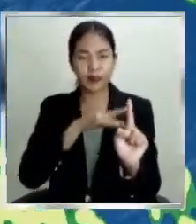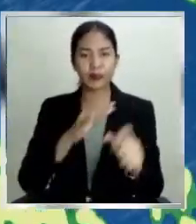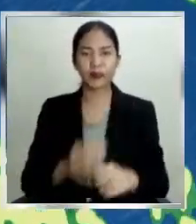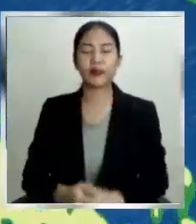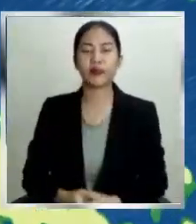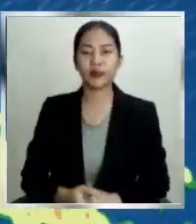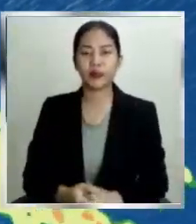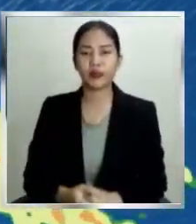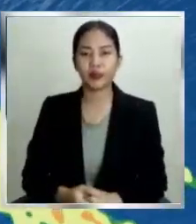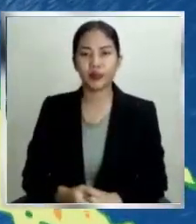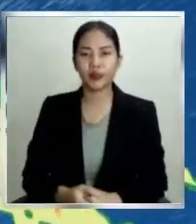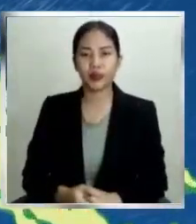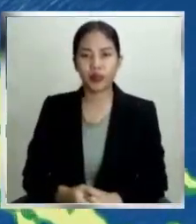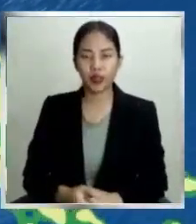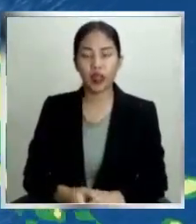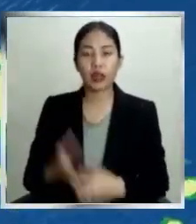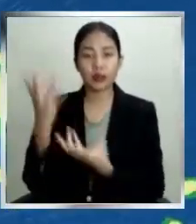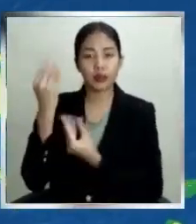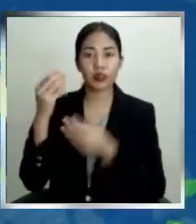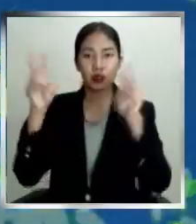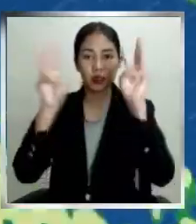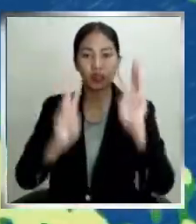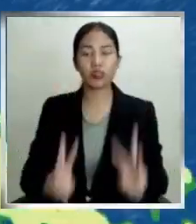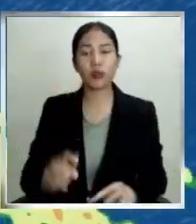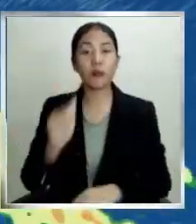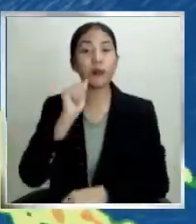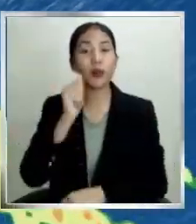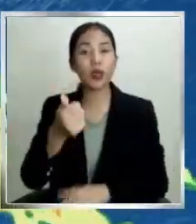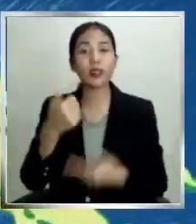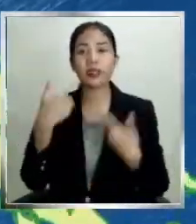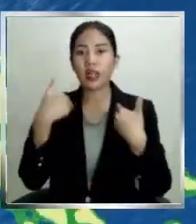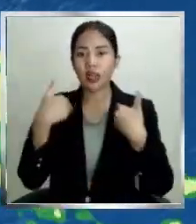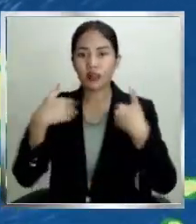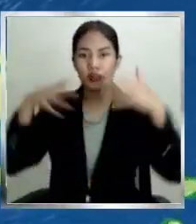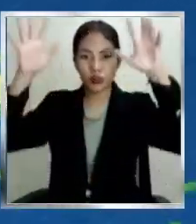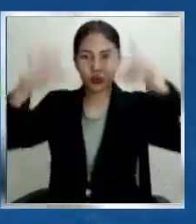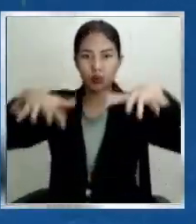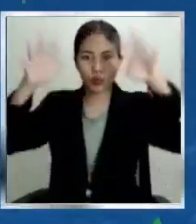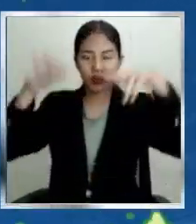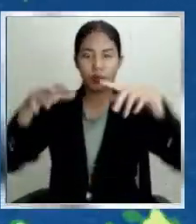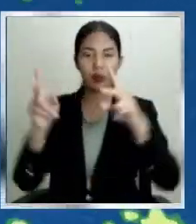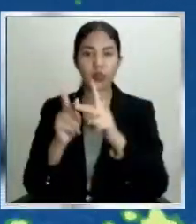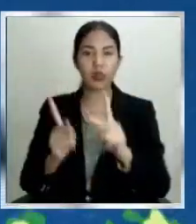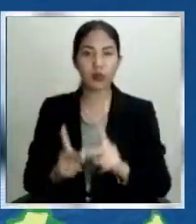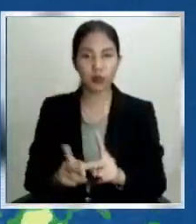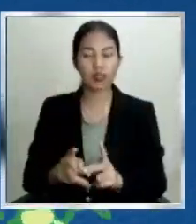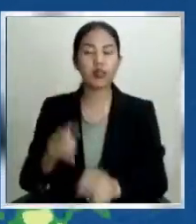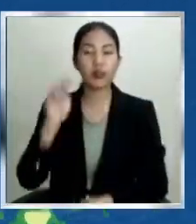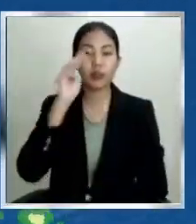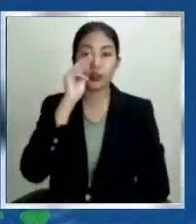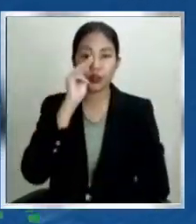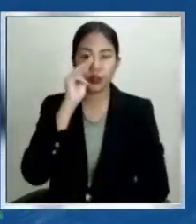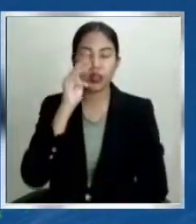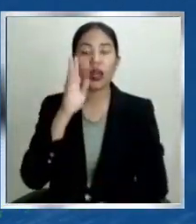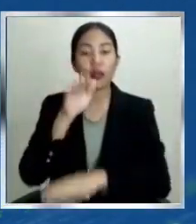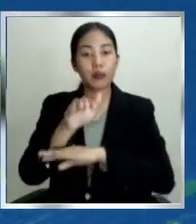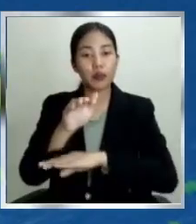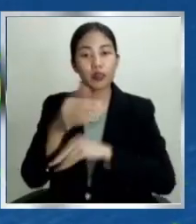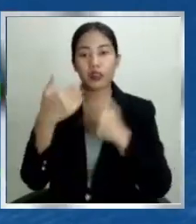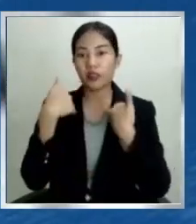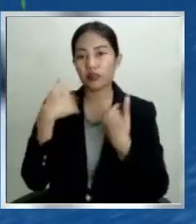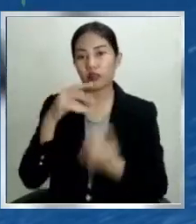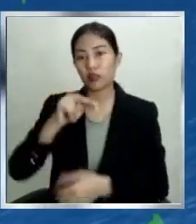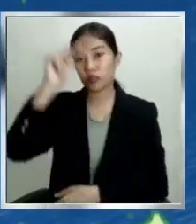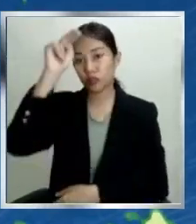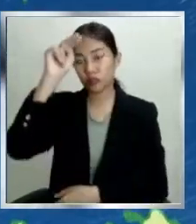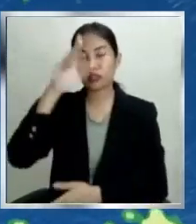Metro Weather, umaga pa lamang bukas, may ulan na sa Palawan at Mindoro provinces. Sa hapon, uulanin na rin ang Northern at Central Luzon, Calabarzon at